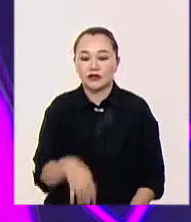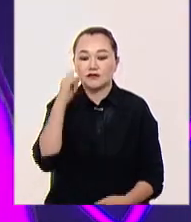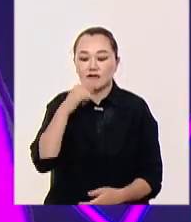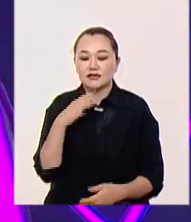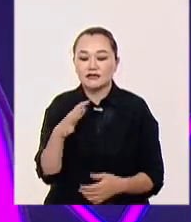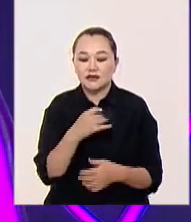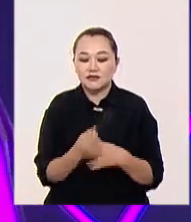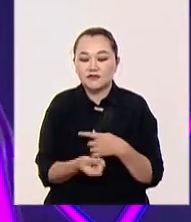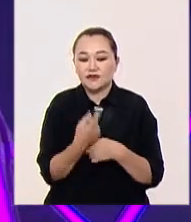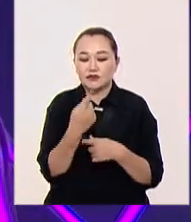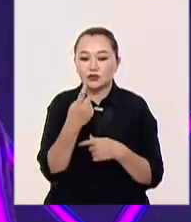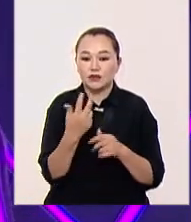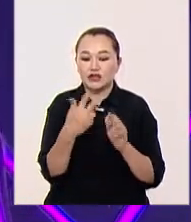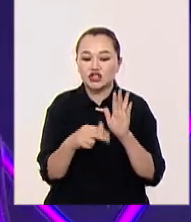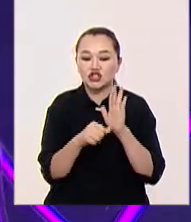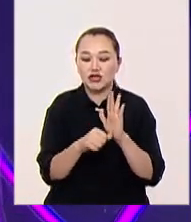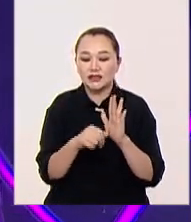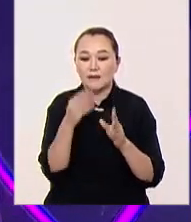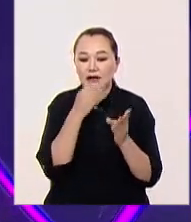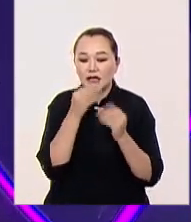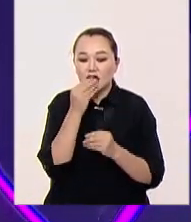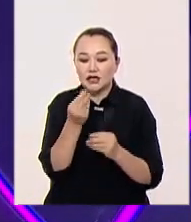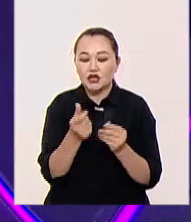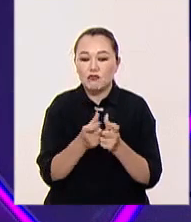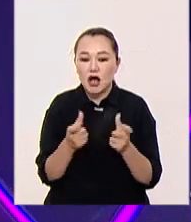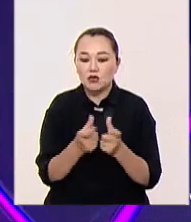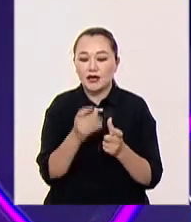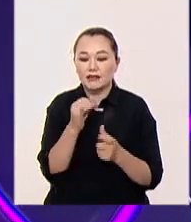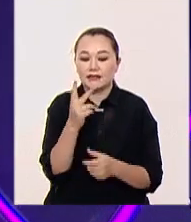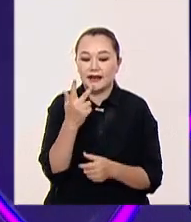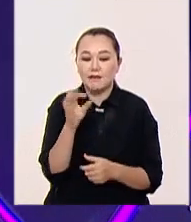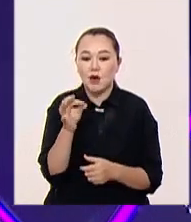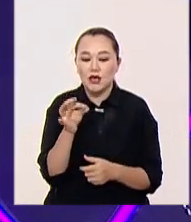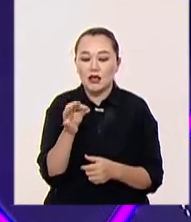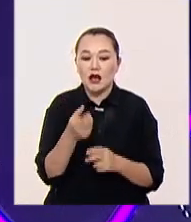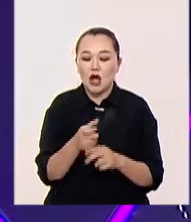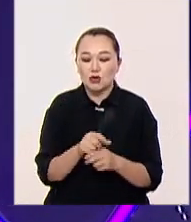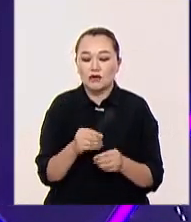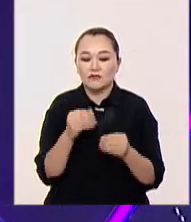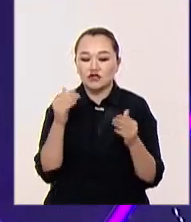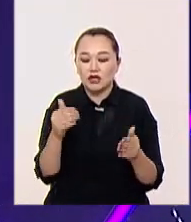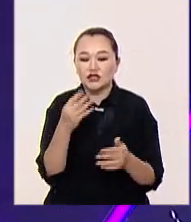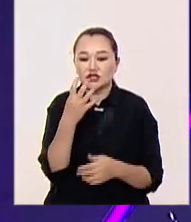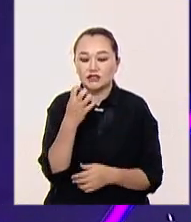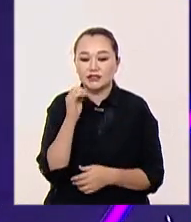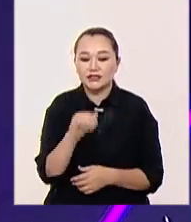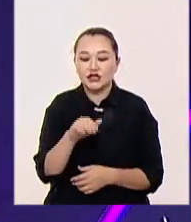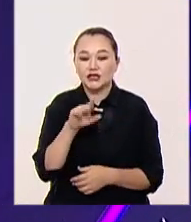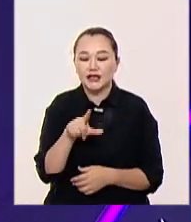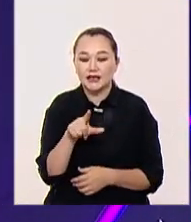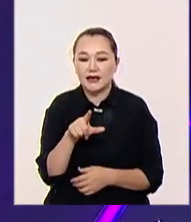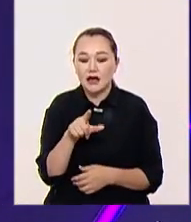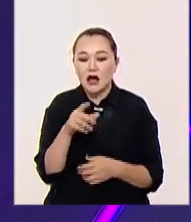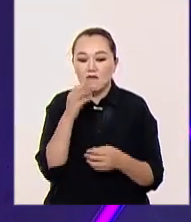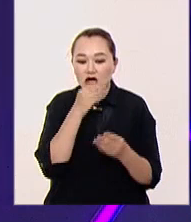Казахстане выявили 136 поддельных денежных банкнот и 3 монеты на сумму, превышающую 400 тысяч тенге.